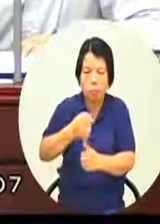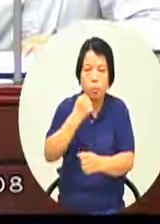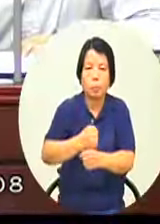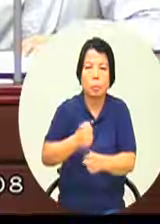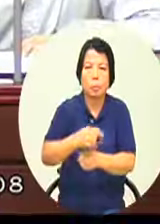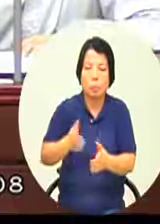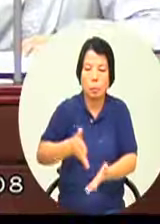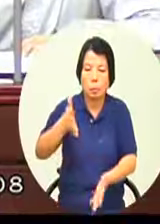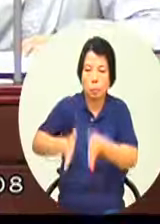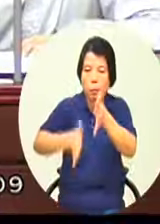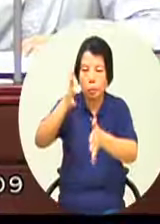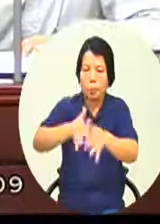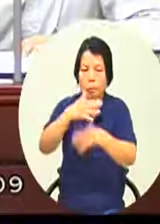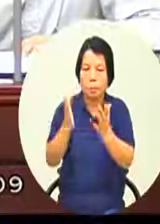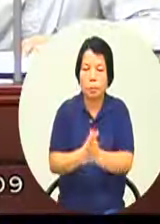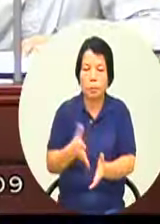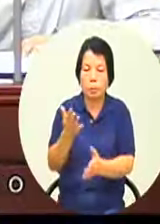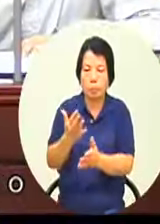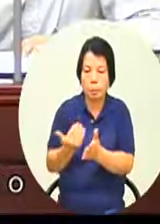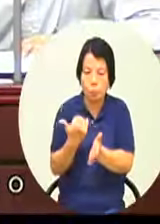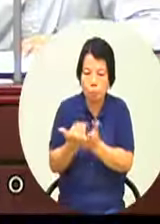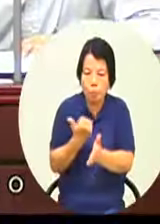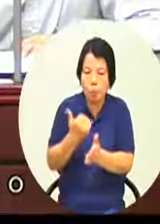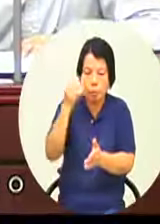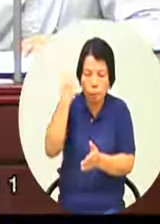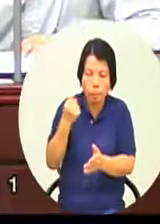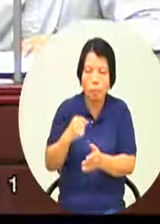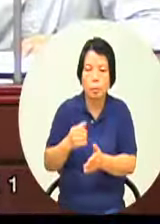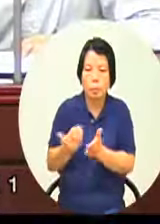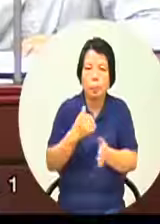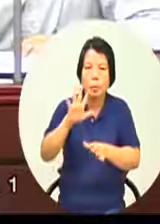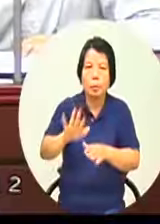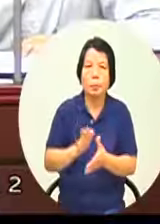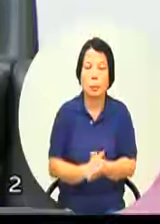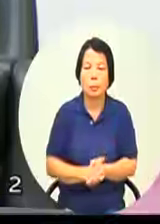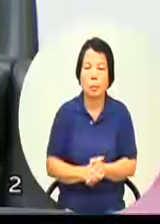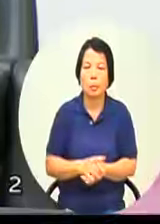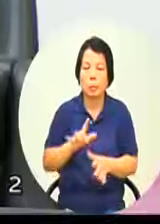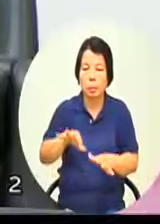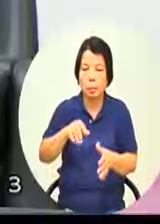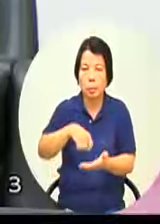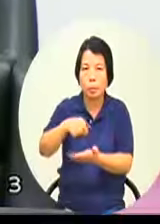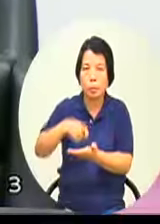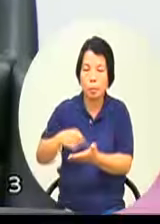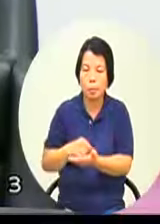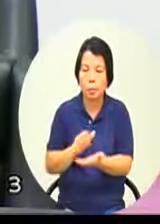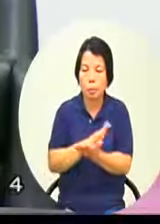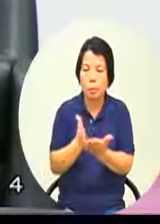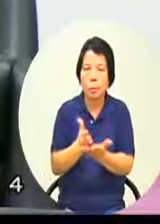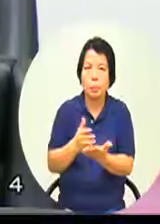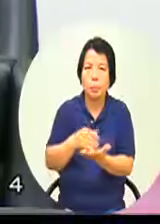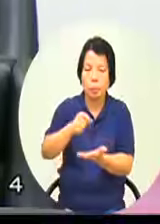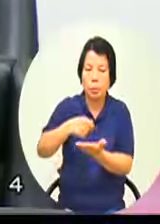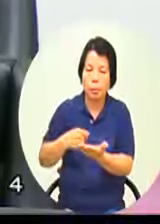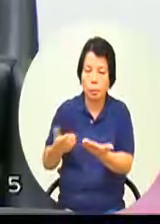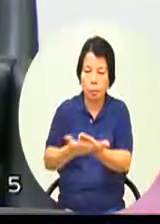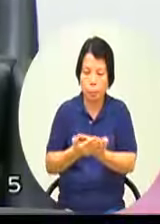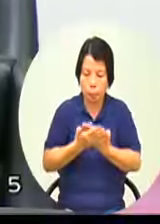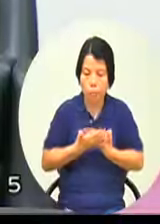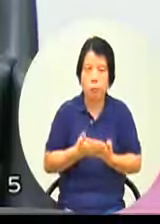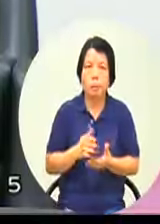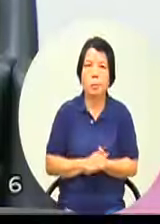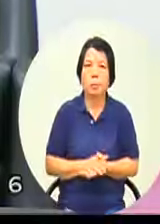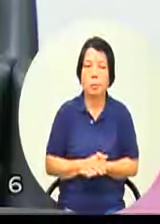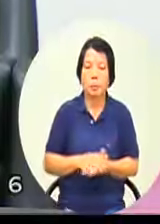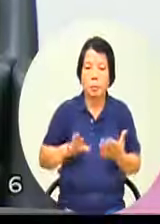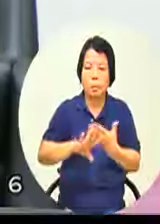有已经有提前了，而且我们今年有 局长，时间的关系，不然你就这些书面给本席答复。那还有